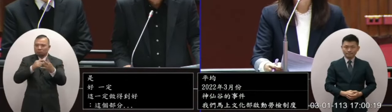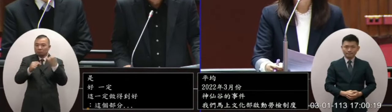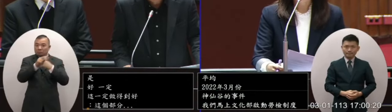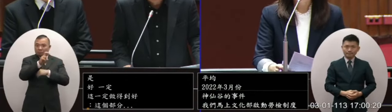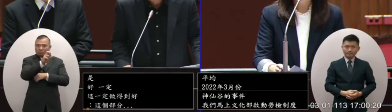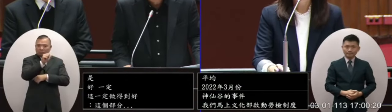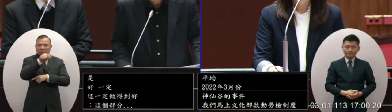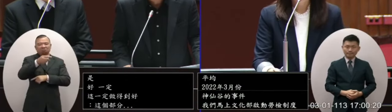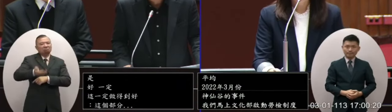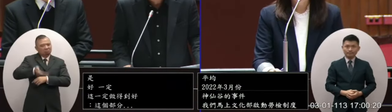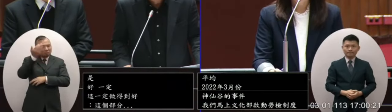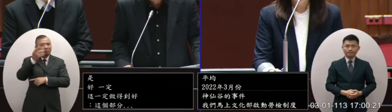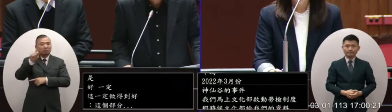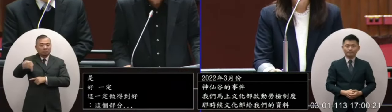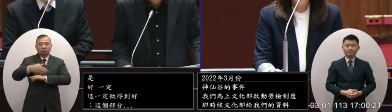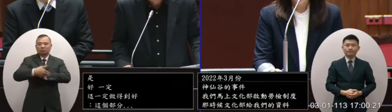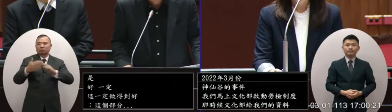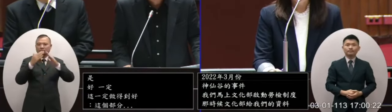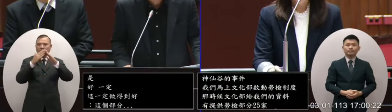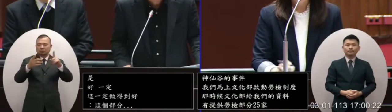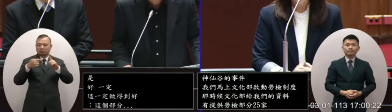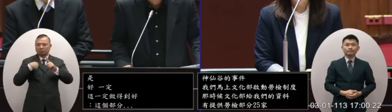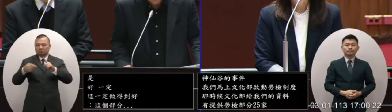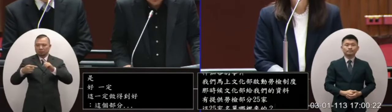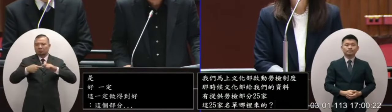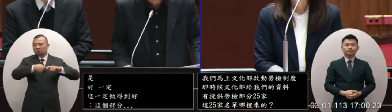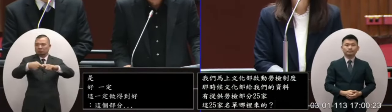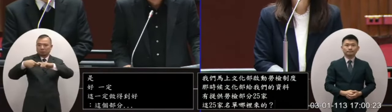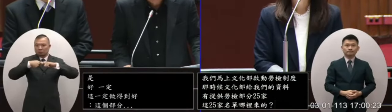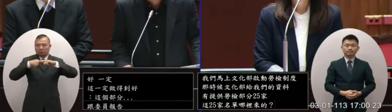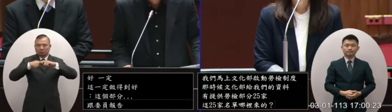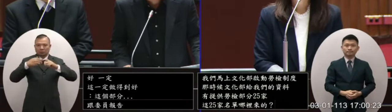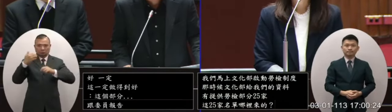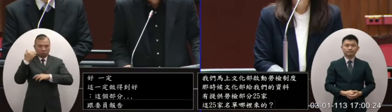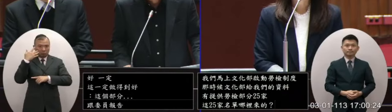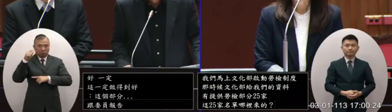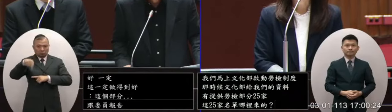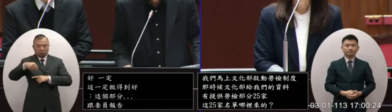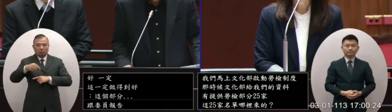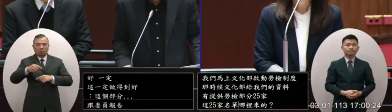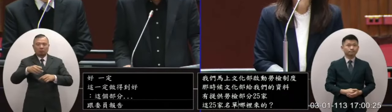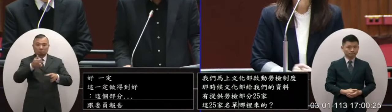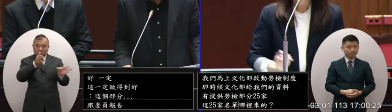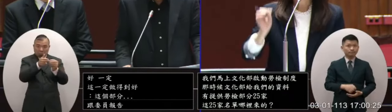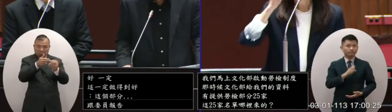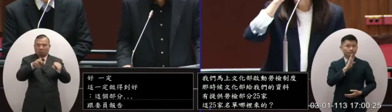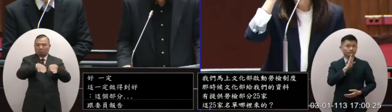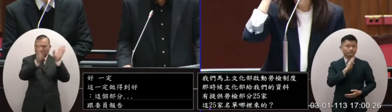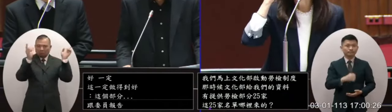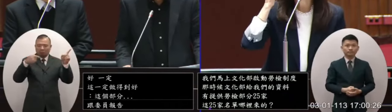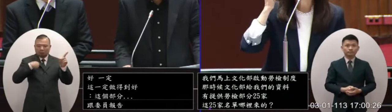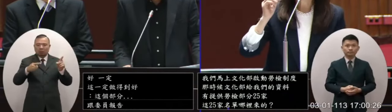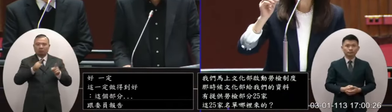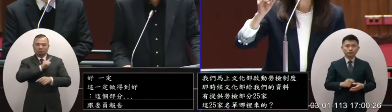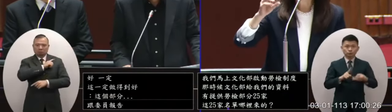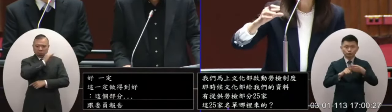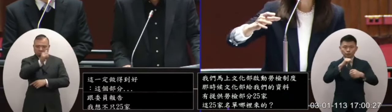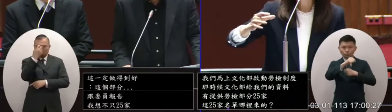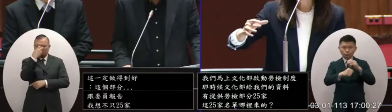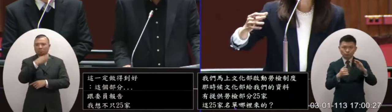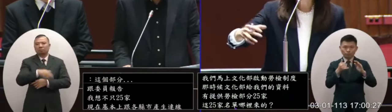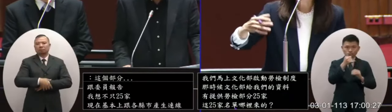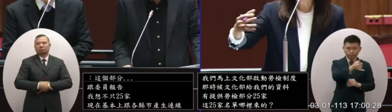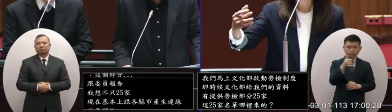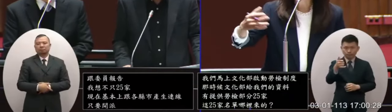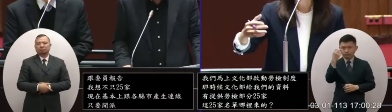产生一个连线，也就是说，其实只要有开派，我们都会主动进行劳检。对， 是。那主动积极的，就